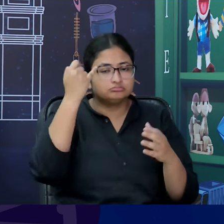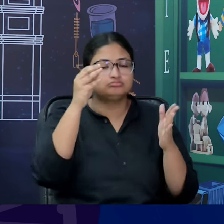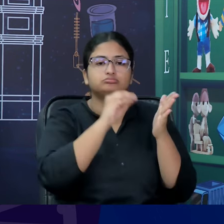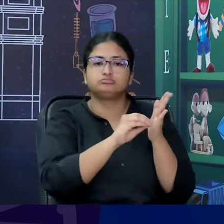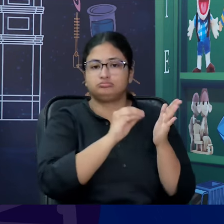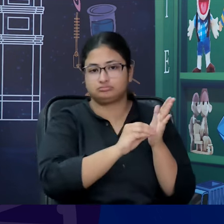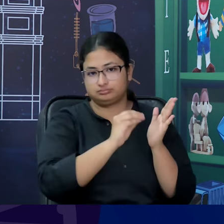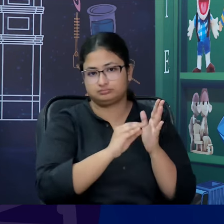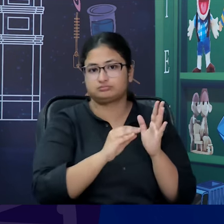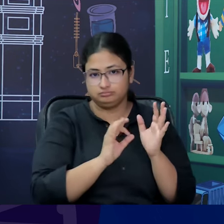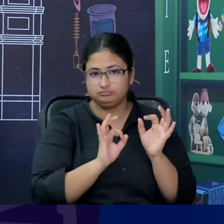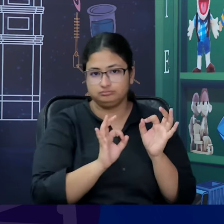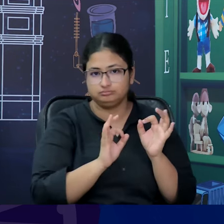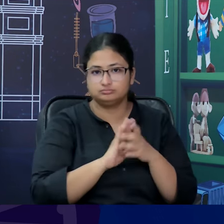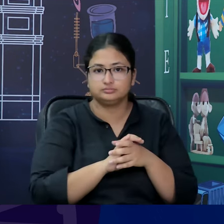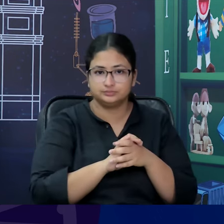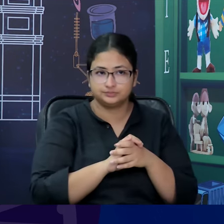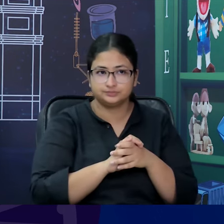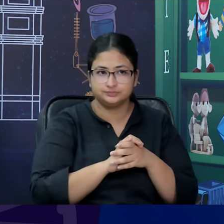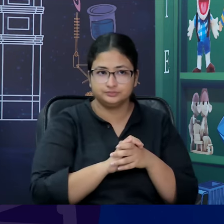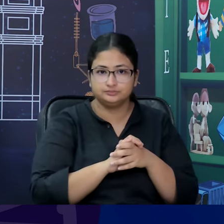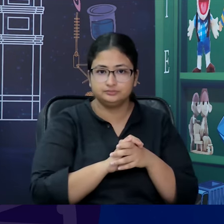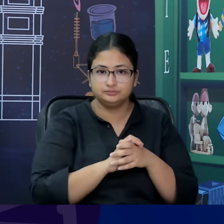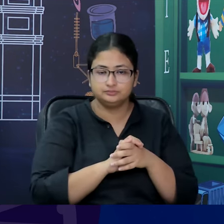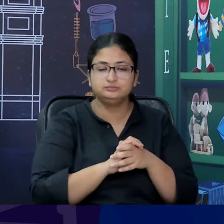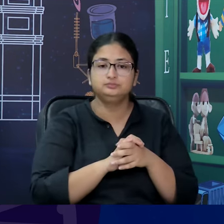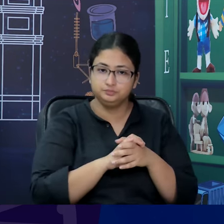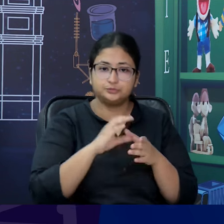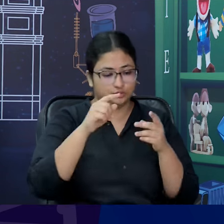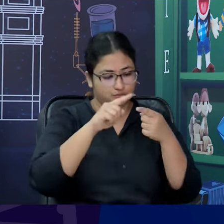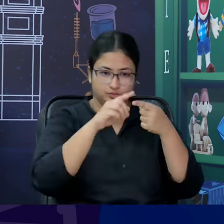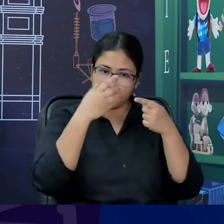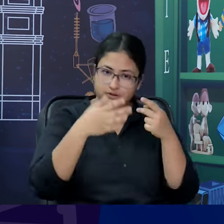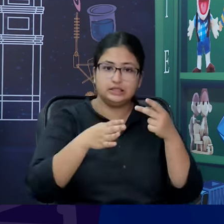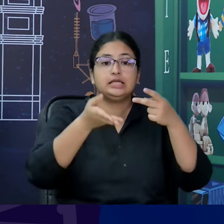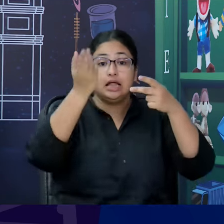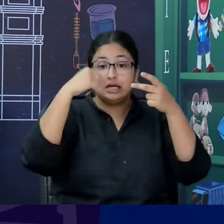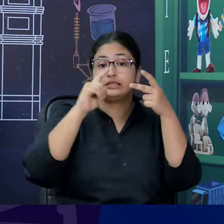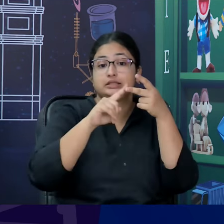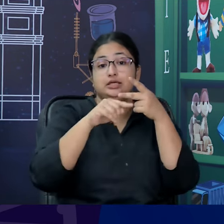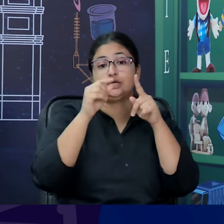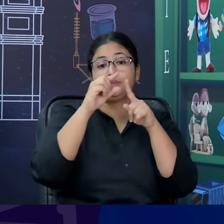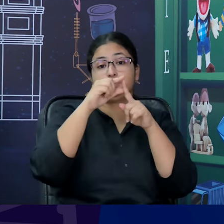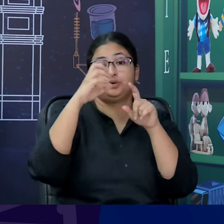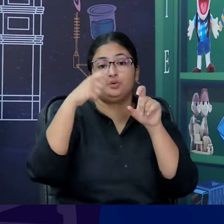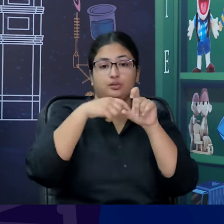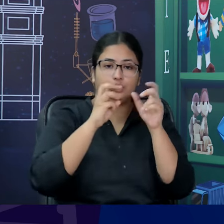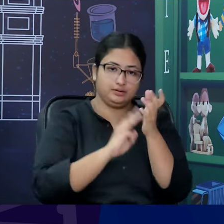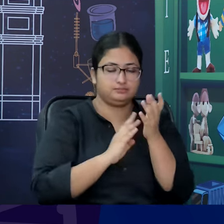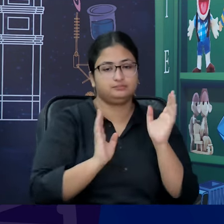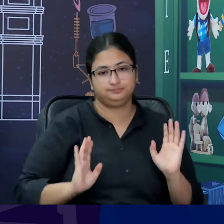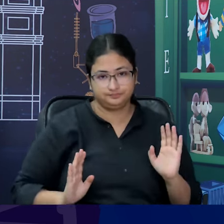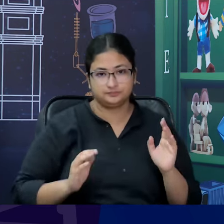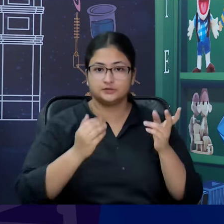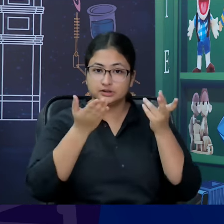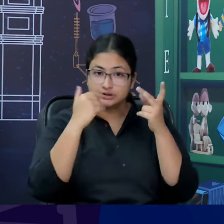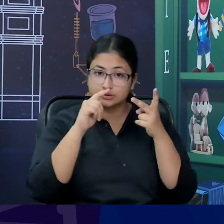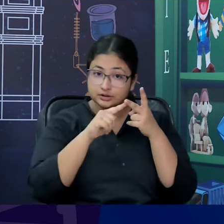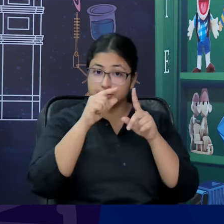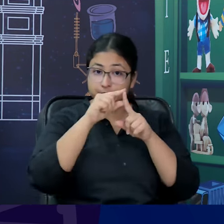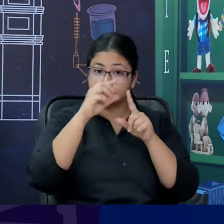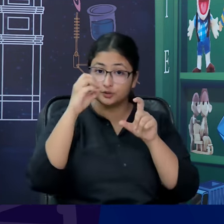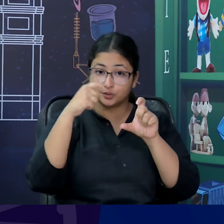जी तो देवेंद्र जी आप इजाजत दें तो दूसरी कविता की ओर बढ़े बिल्कुल बात सीधी थी पर बात सीधी थी पर यह जो है कोई